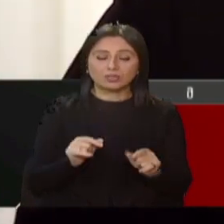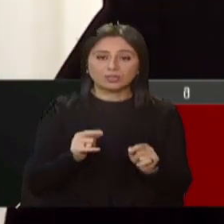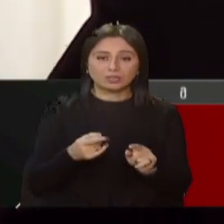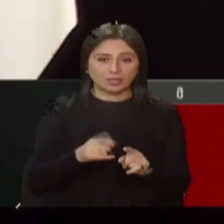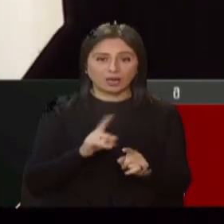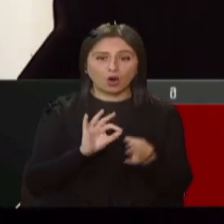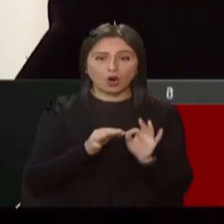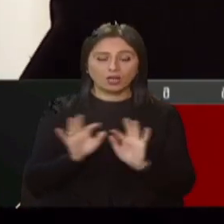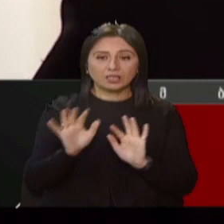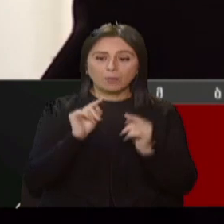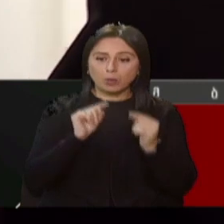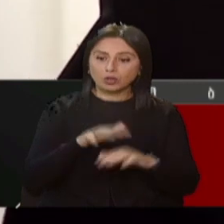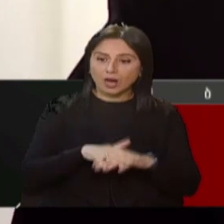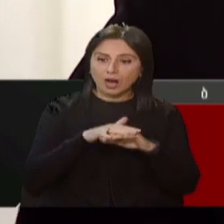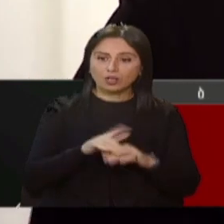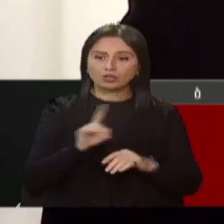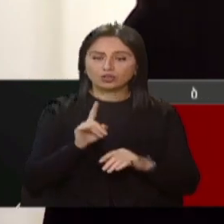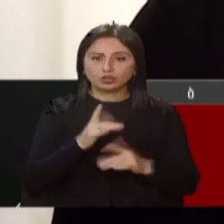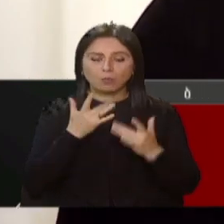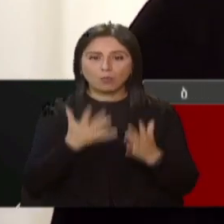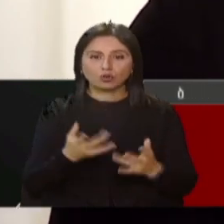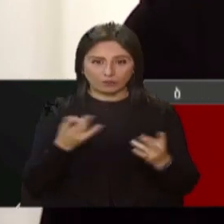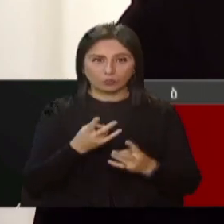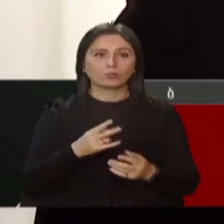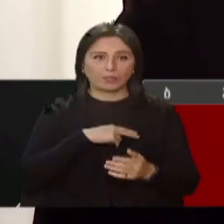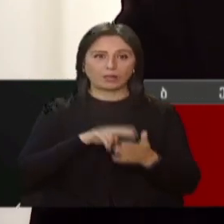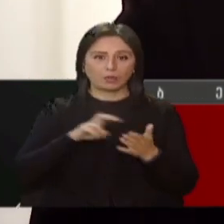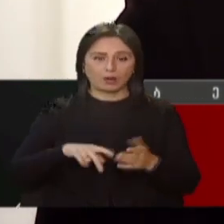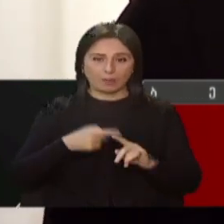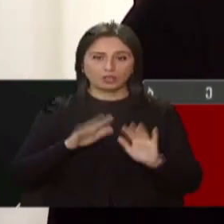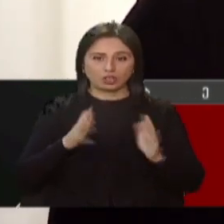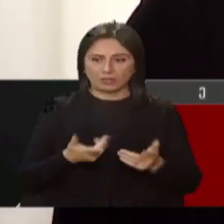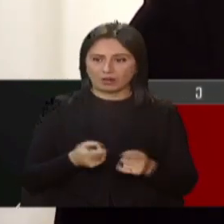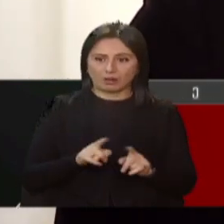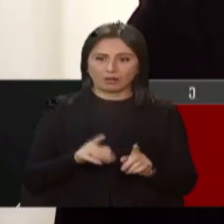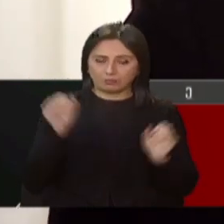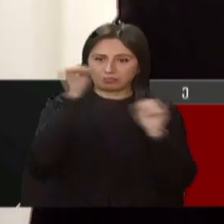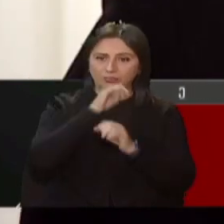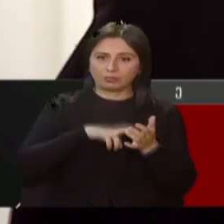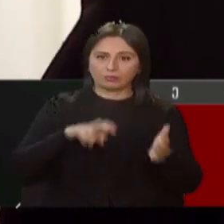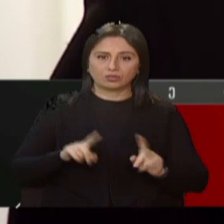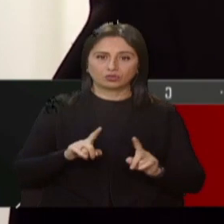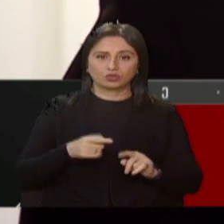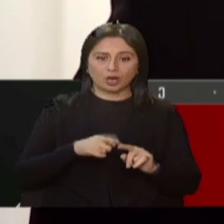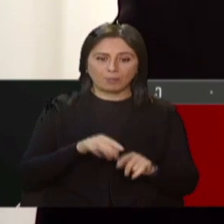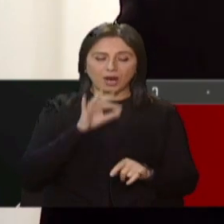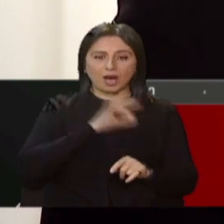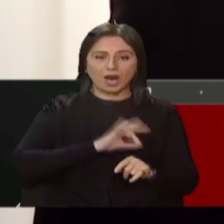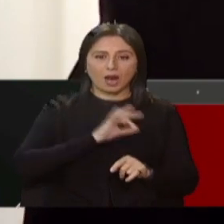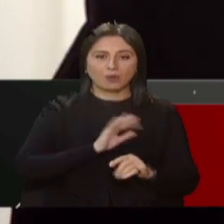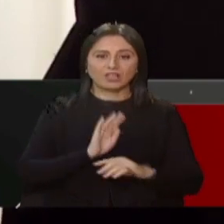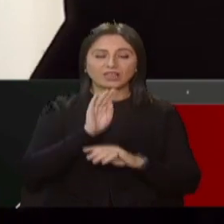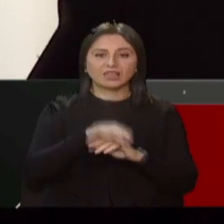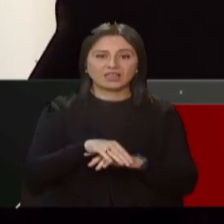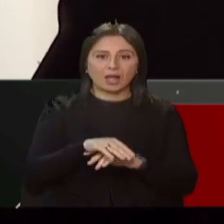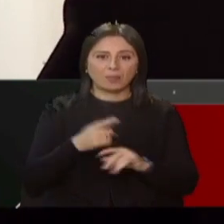კონკრეტულ საპროტესტო აქციებს, კონკრეტულ მოთხოვნებს და აქ ამ შემთხვევაში ამ ბერკეტის გამოყენებით